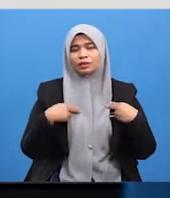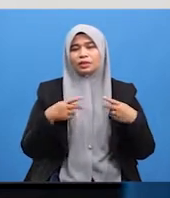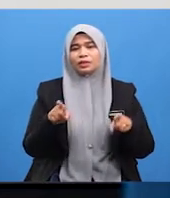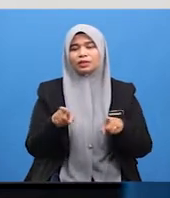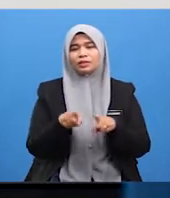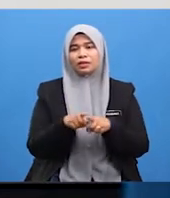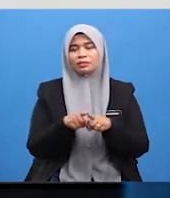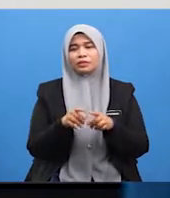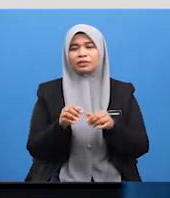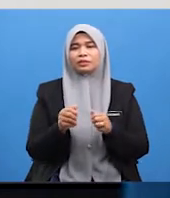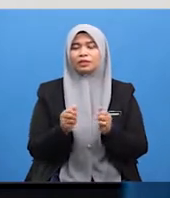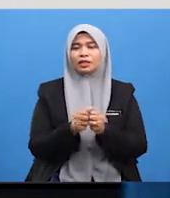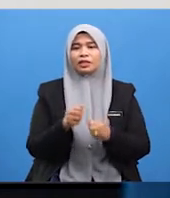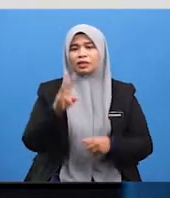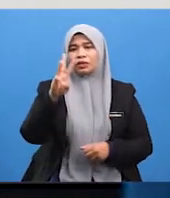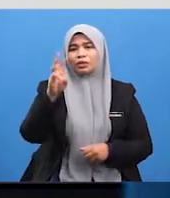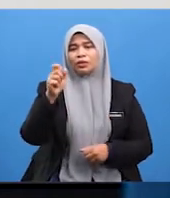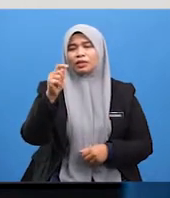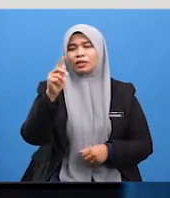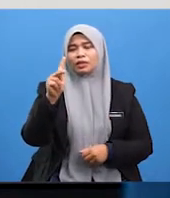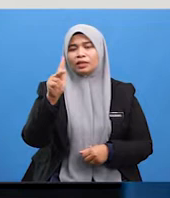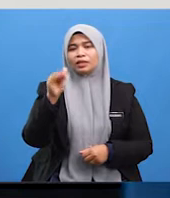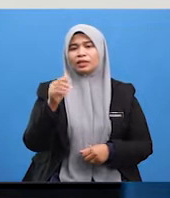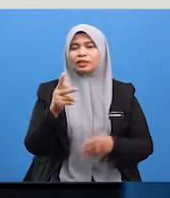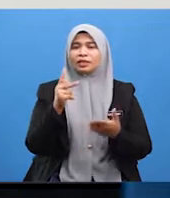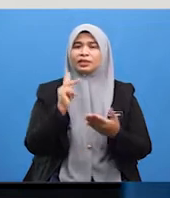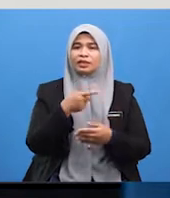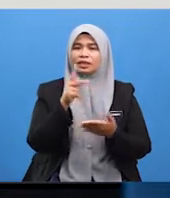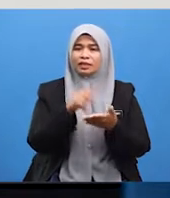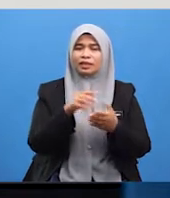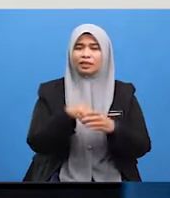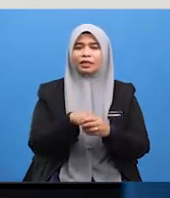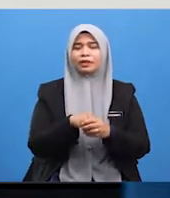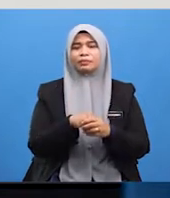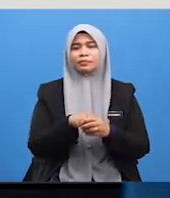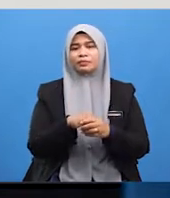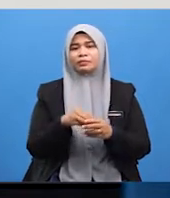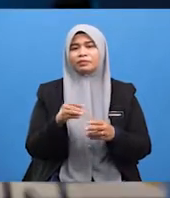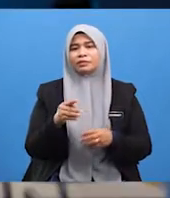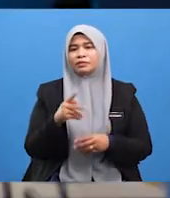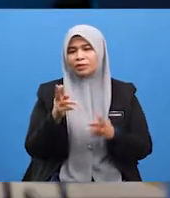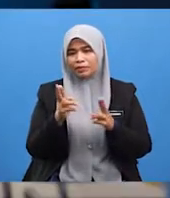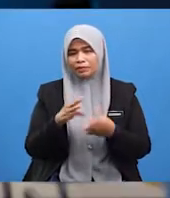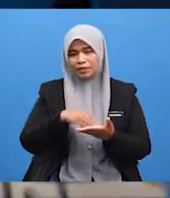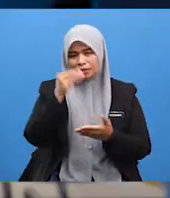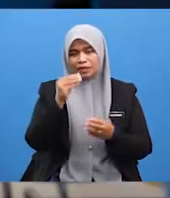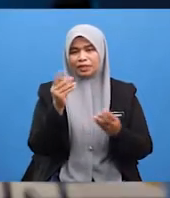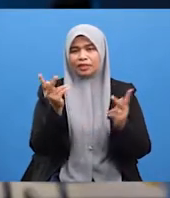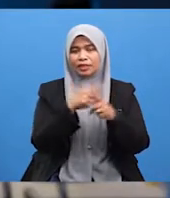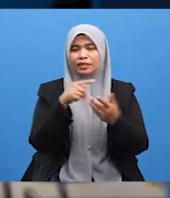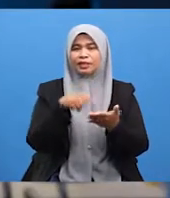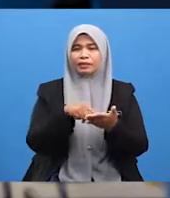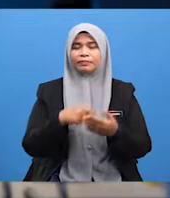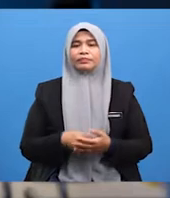seperti watak-watak yang telah kita kenali di dalam episod kali ini.